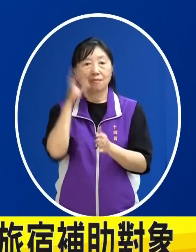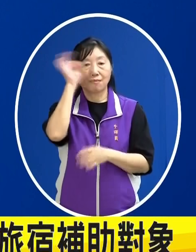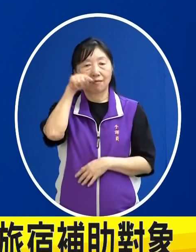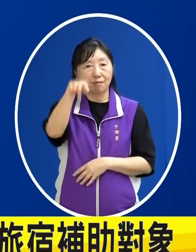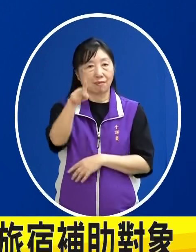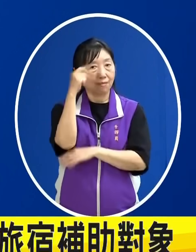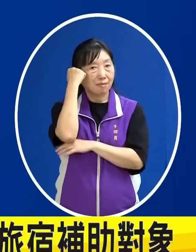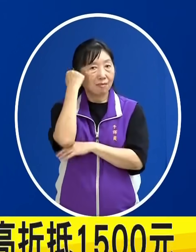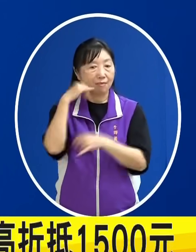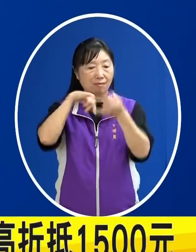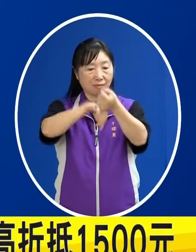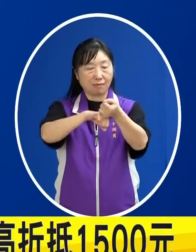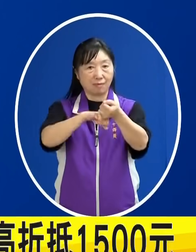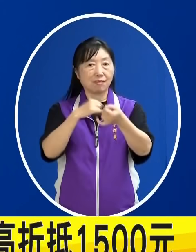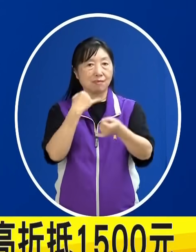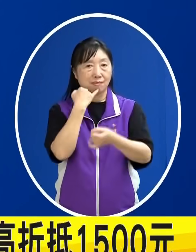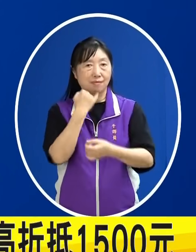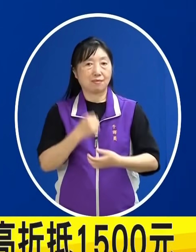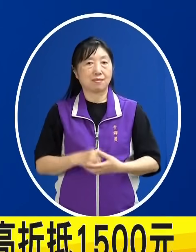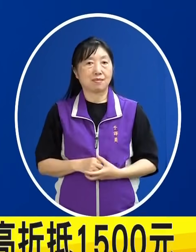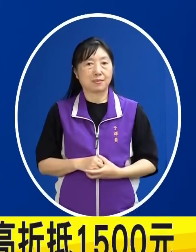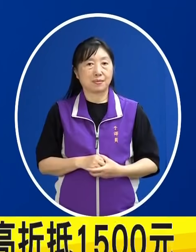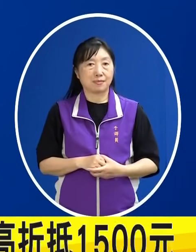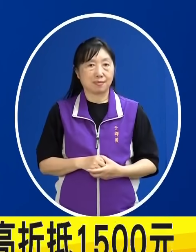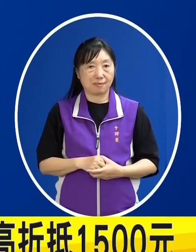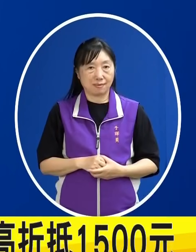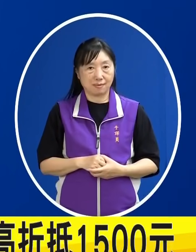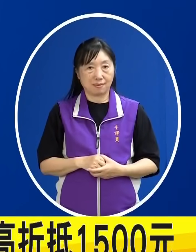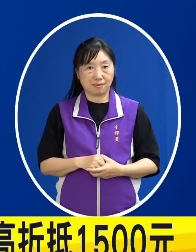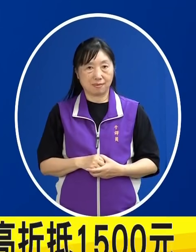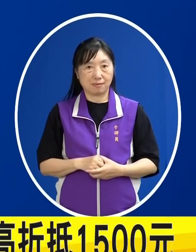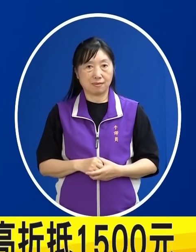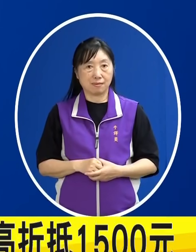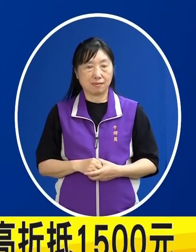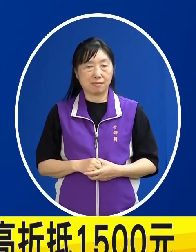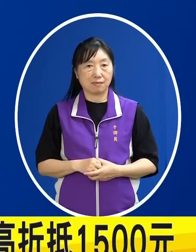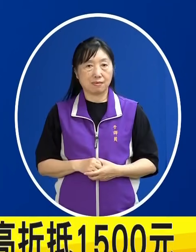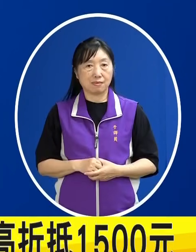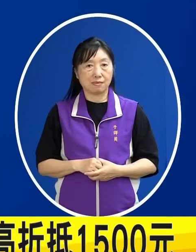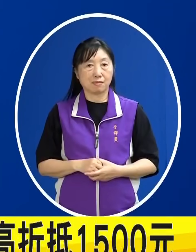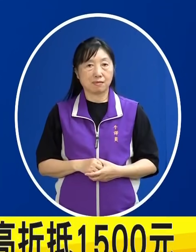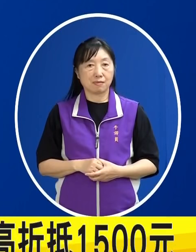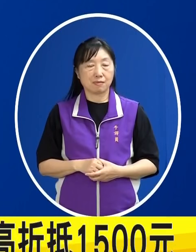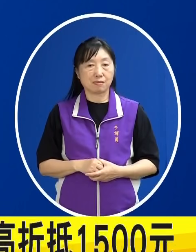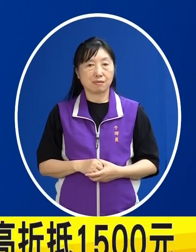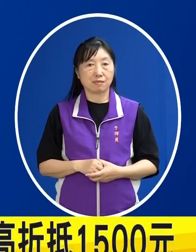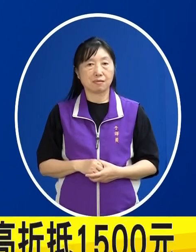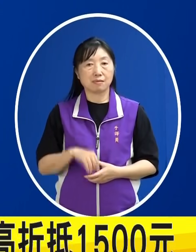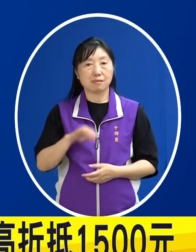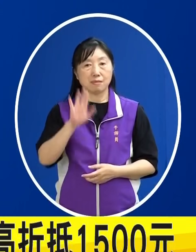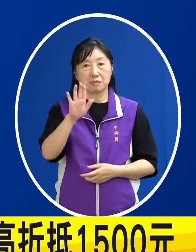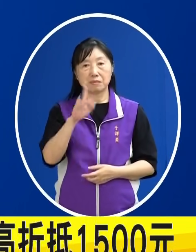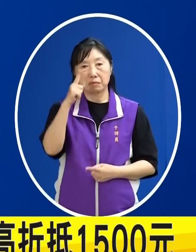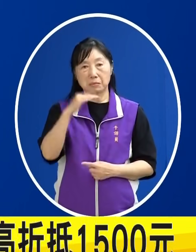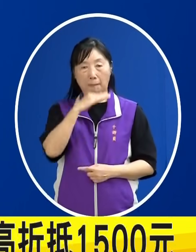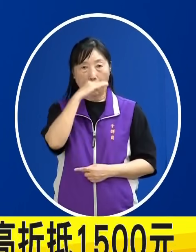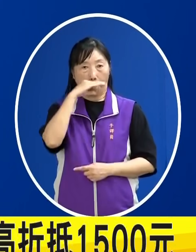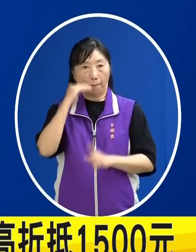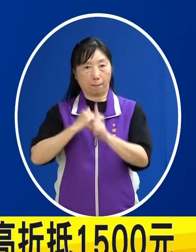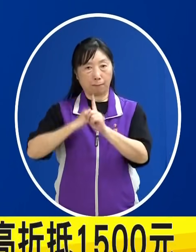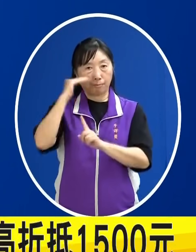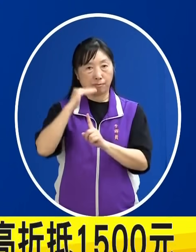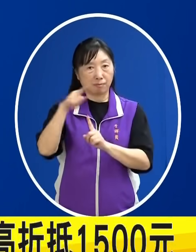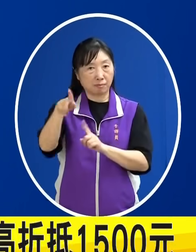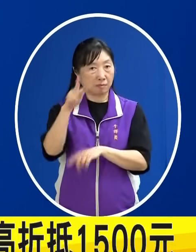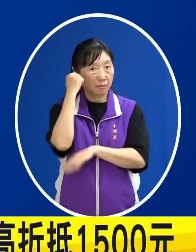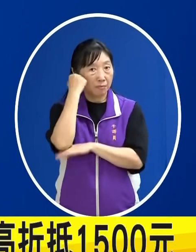业者来订房。那这个有一些星级的旅馆他们也很积极啊，